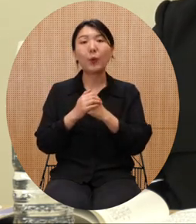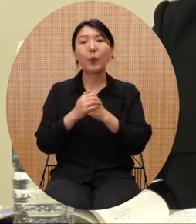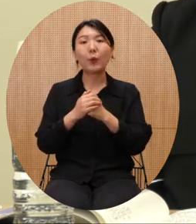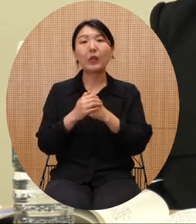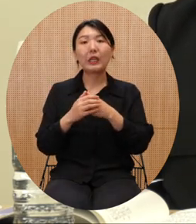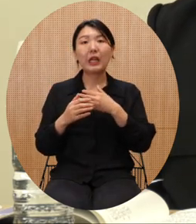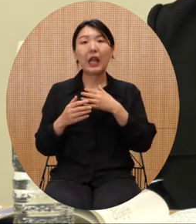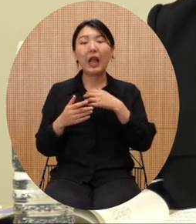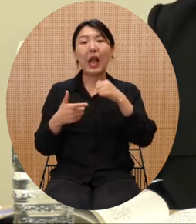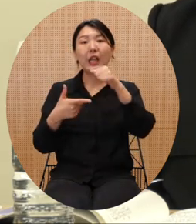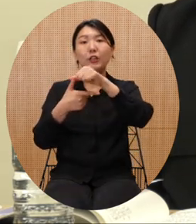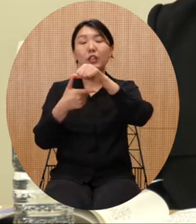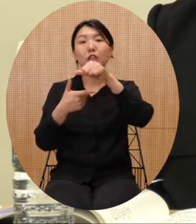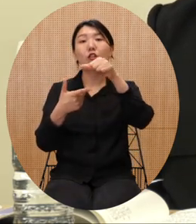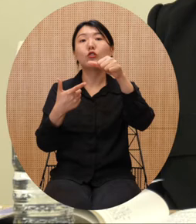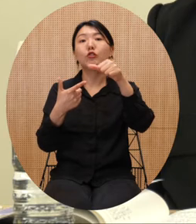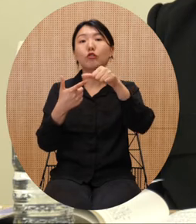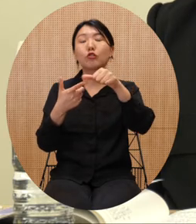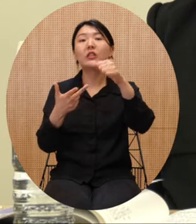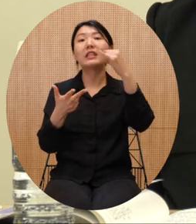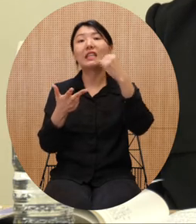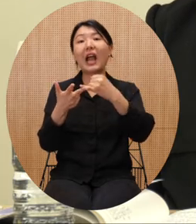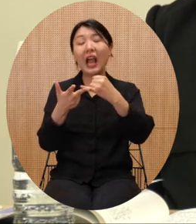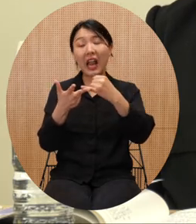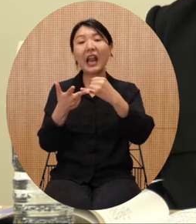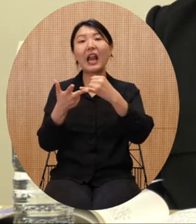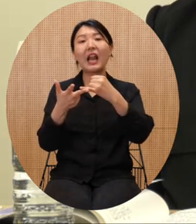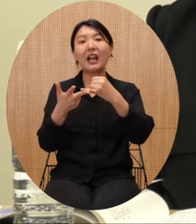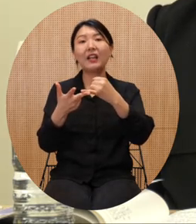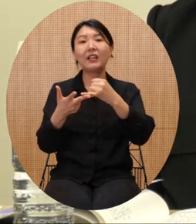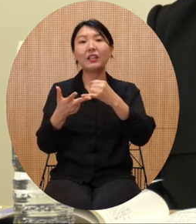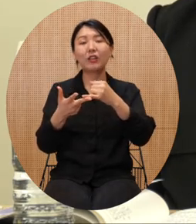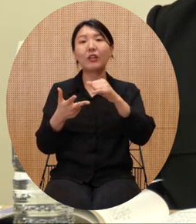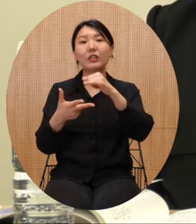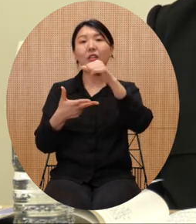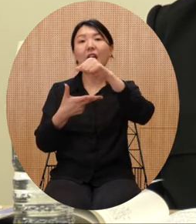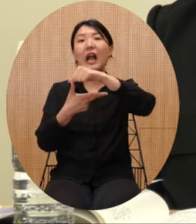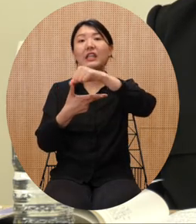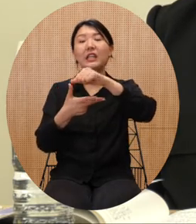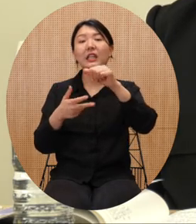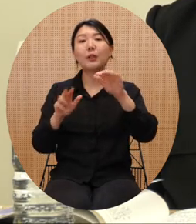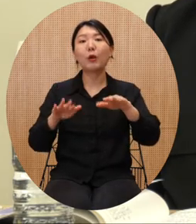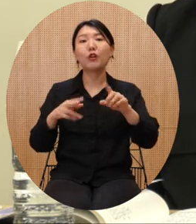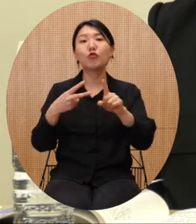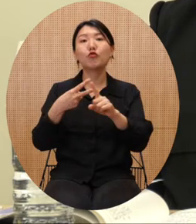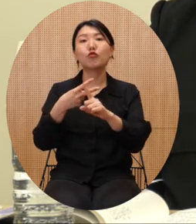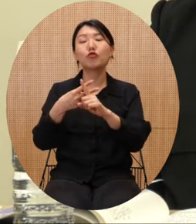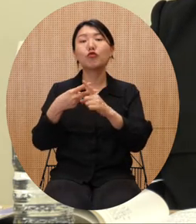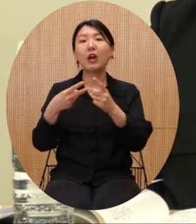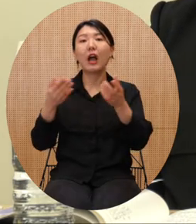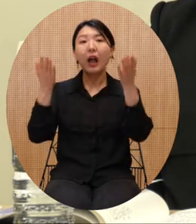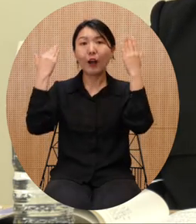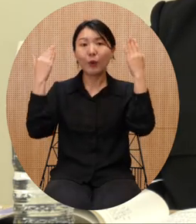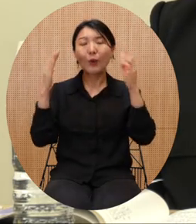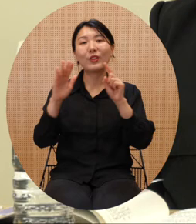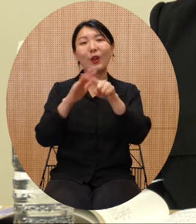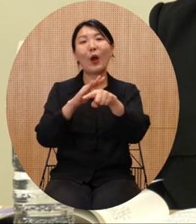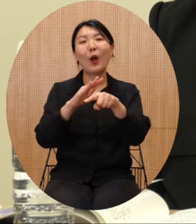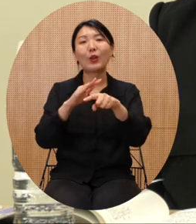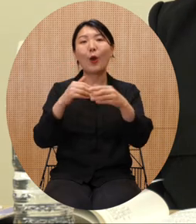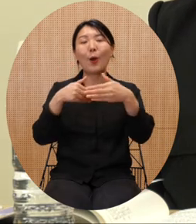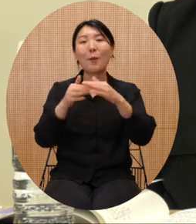둘에 딸 하나여서 현재는 이제 큰 아들이 중학교로 올라가는 바람에 이제 방 3개짜리를 찾고